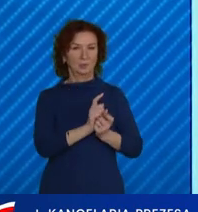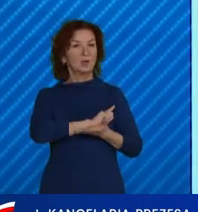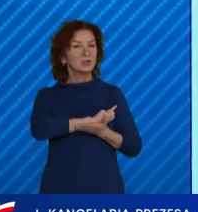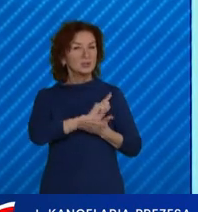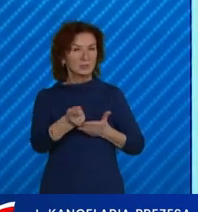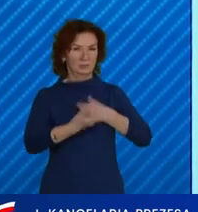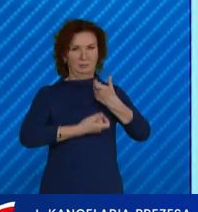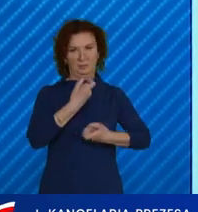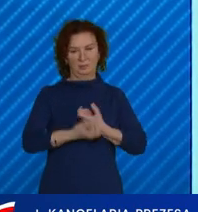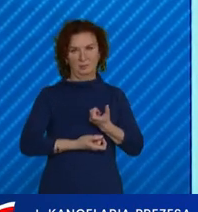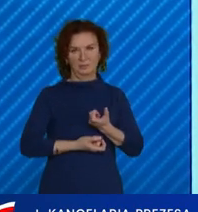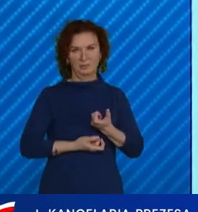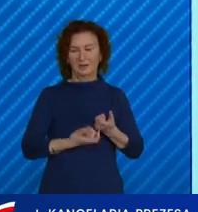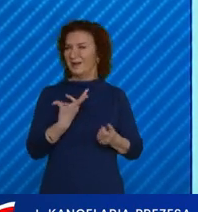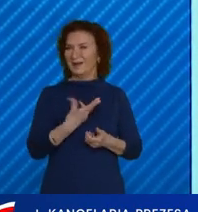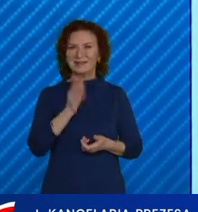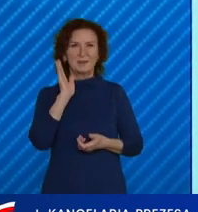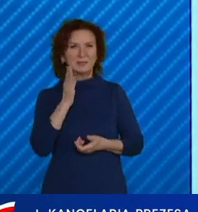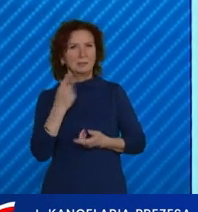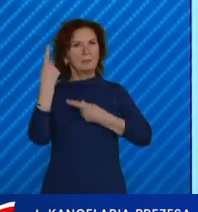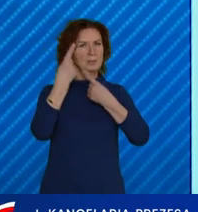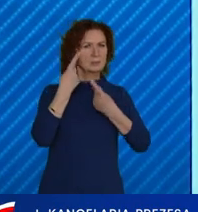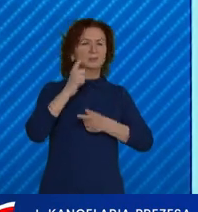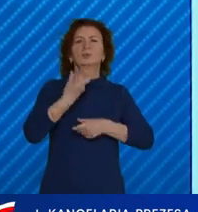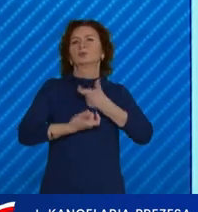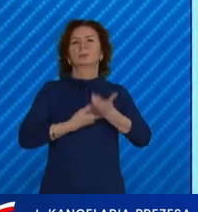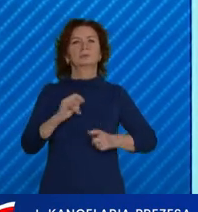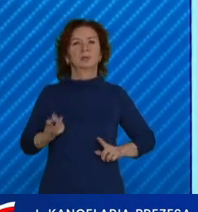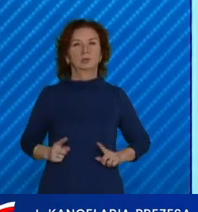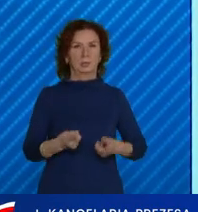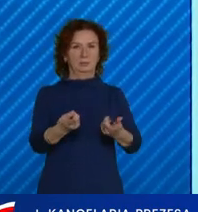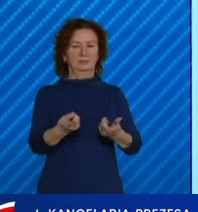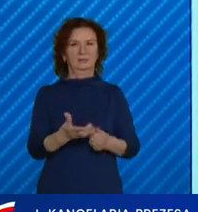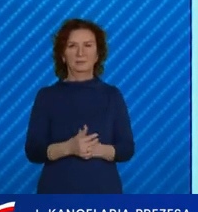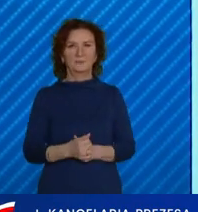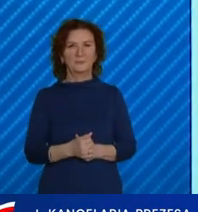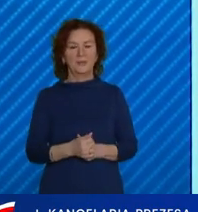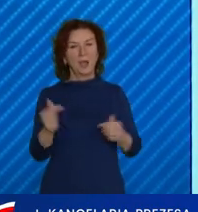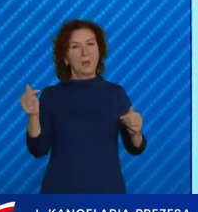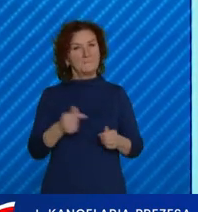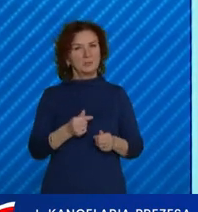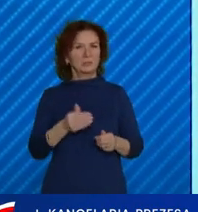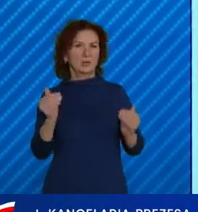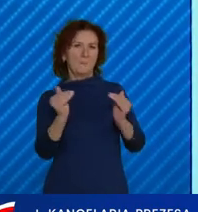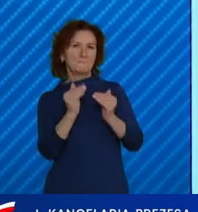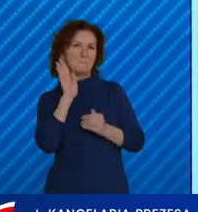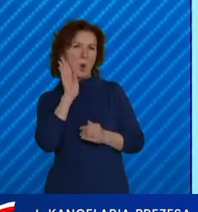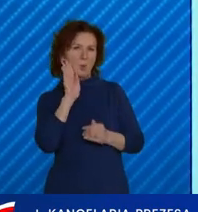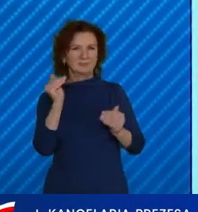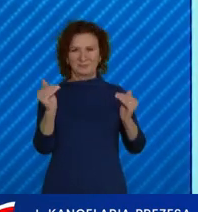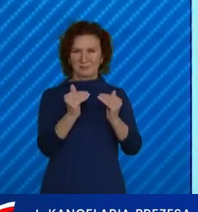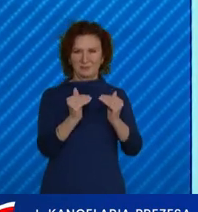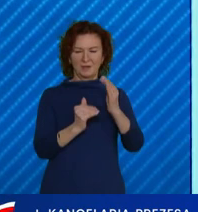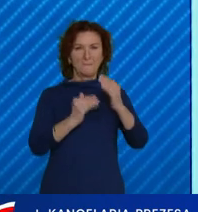będziemy dopiero myśleć o tym, jak go zorganizować. Można to trochę przyrównać do budowy samochodu, który